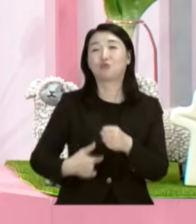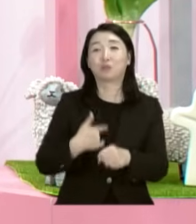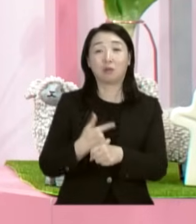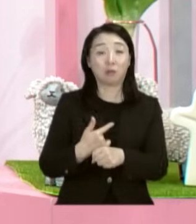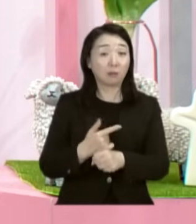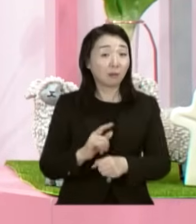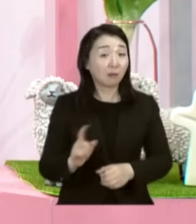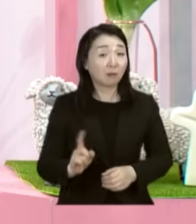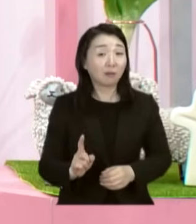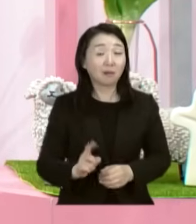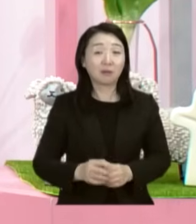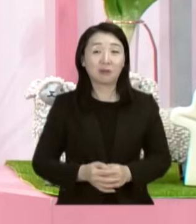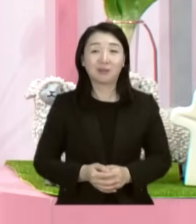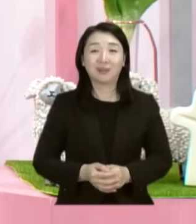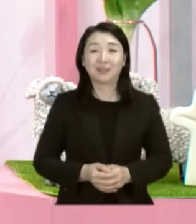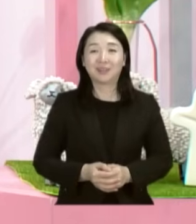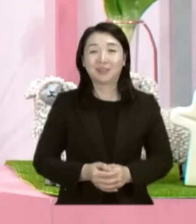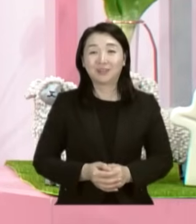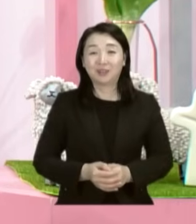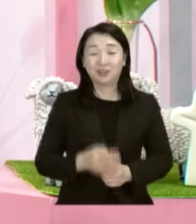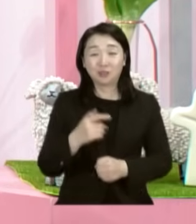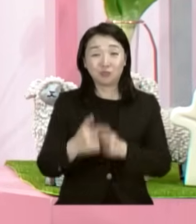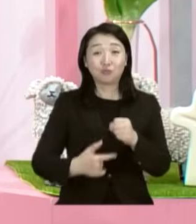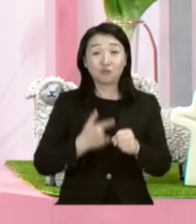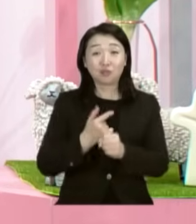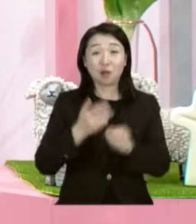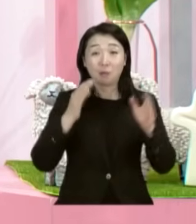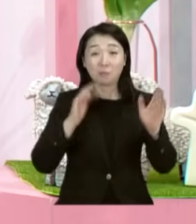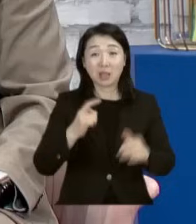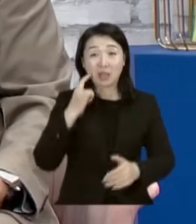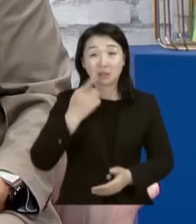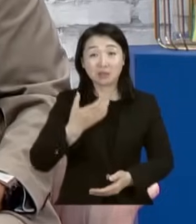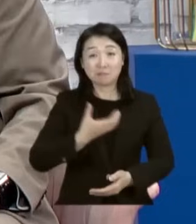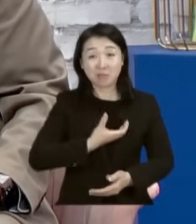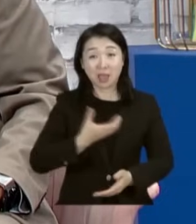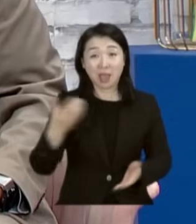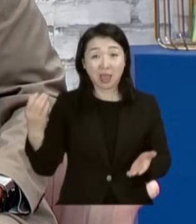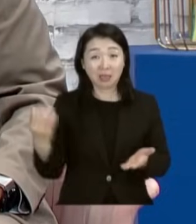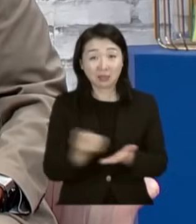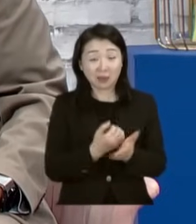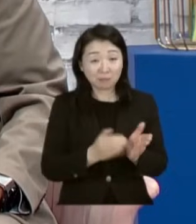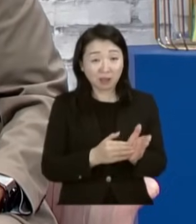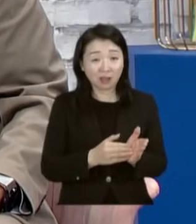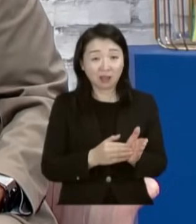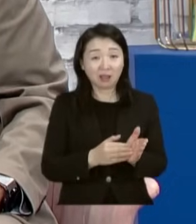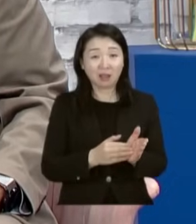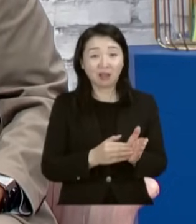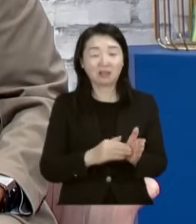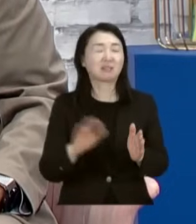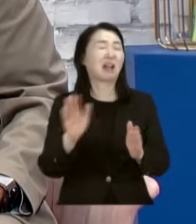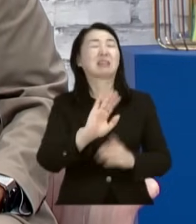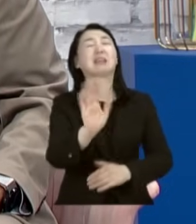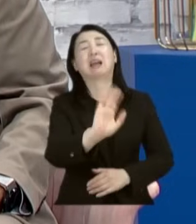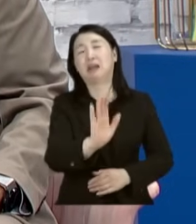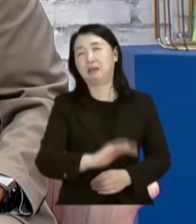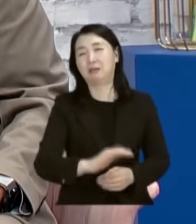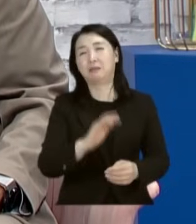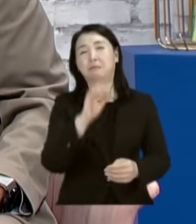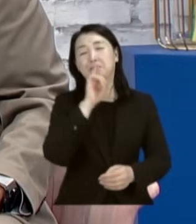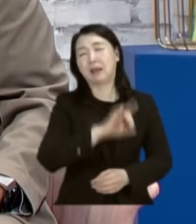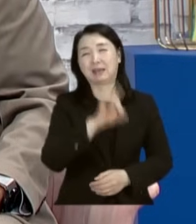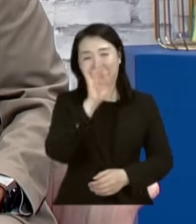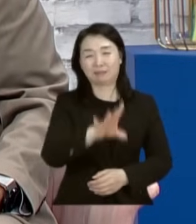정도습니다 예 6년 정도습니다 6년 만에 금메달을 따요네 아무래도 에이 잠깐만 이거 타임